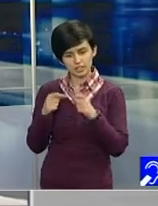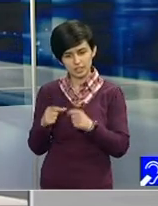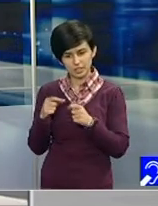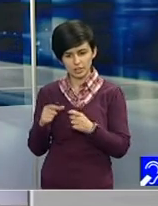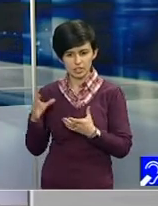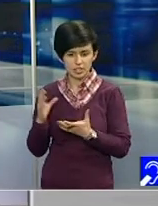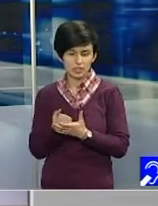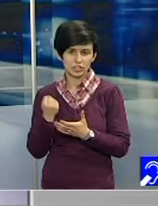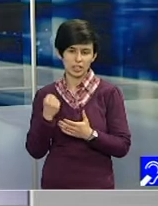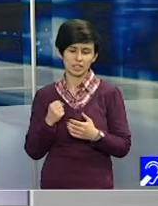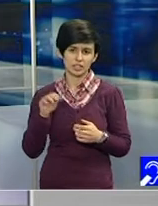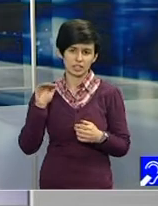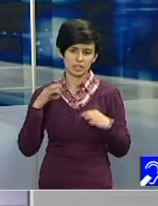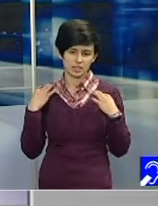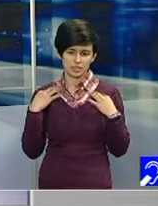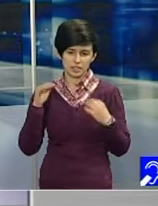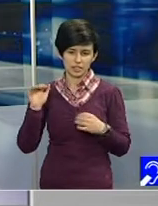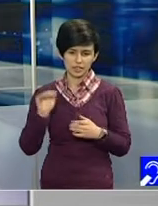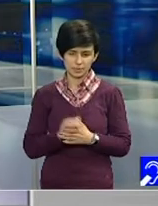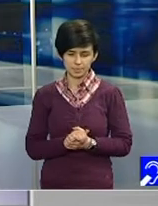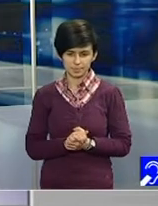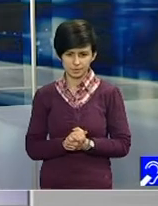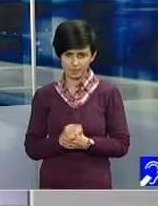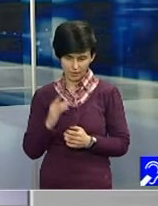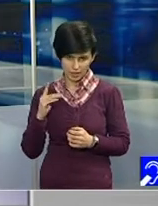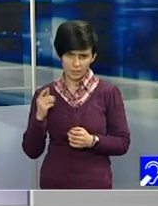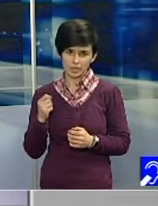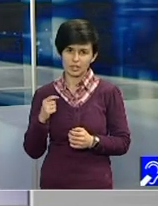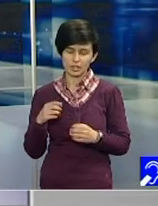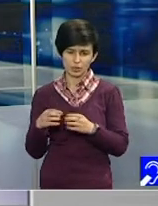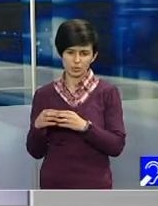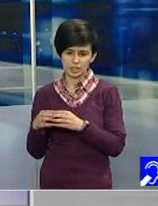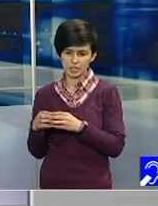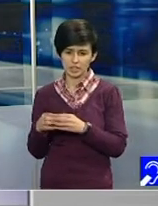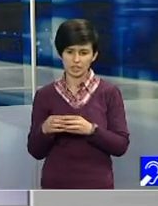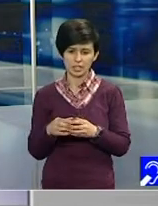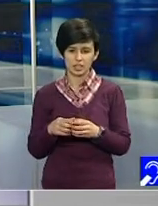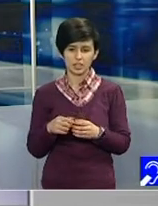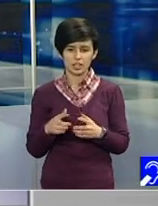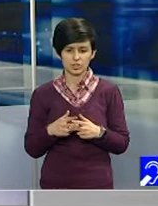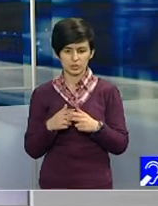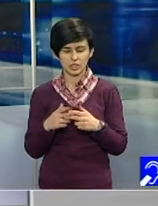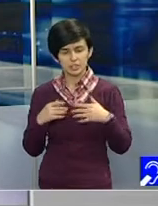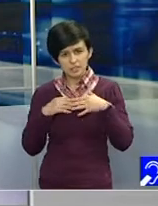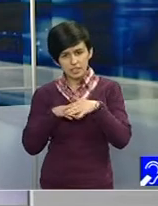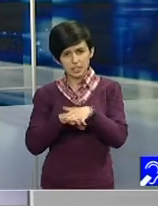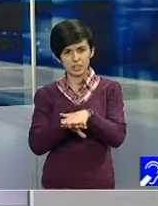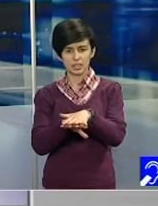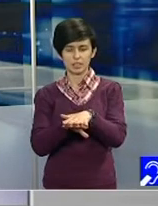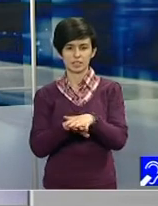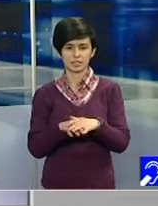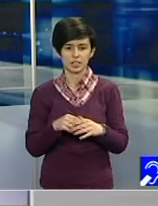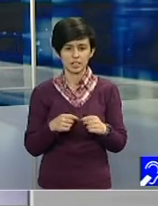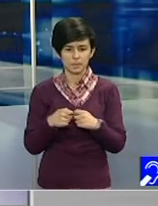Exact. Comunitatea Temerarii acest lucru face. Este o platformă prin care ei se reintegrează în societate, pornind de la un